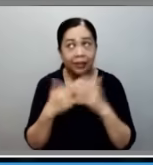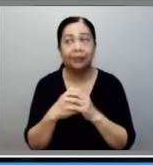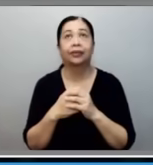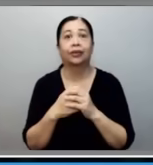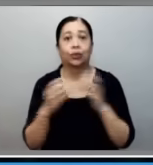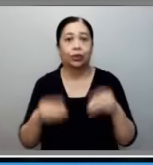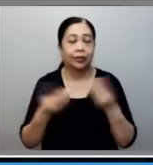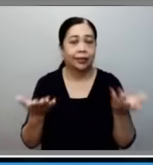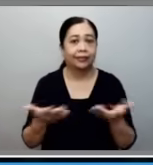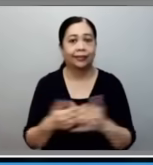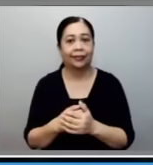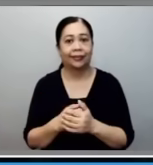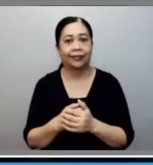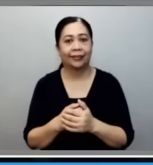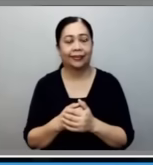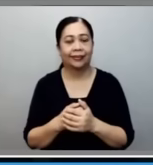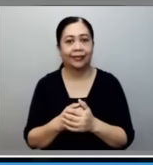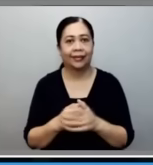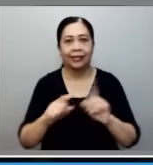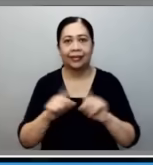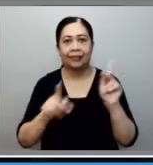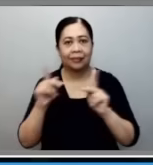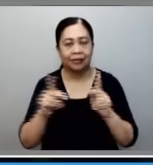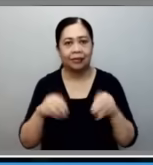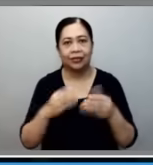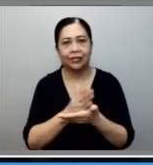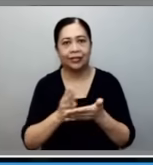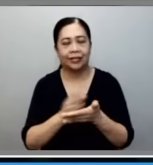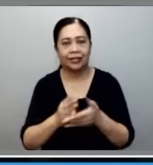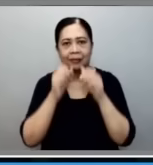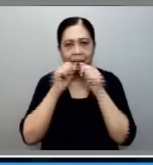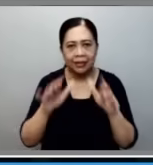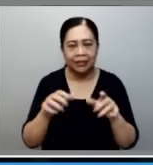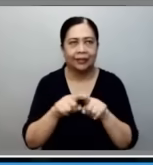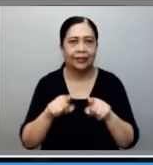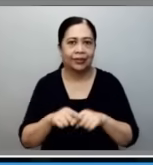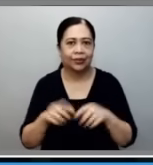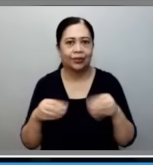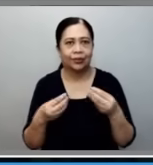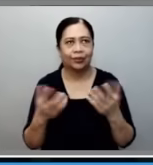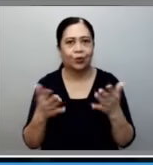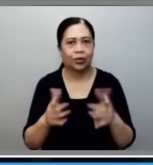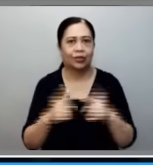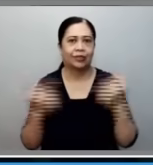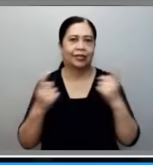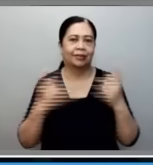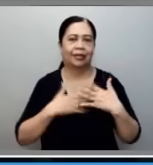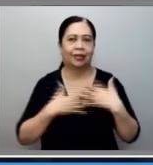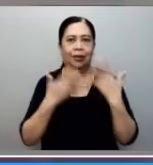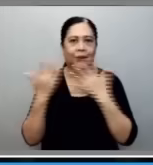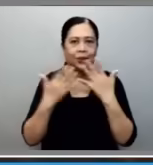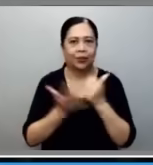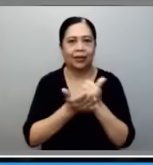mga ibang tao, makapag-share ng blessings and then way to para ma-celebrate yung birthday ko na makatulong sa mga